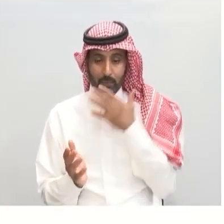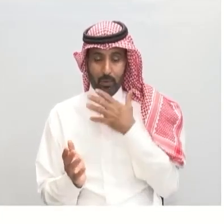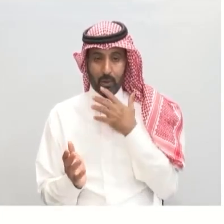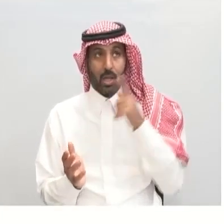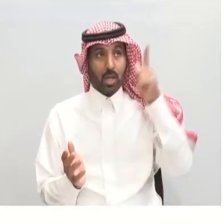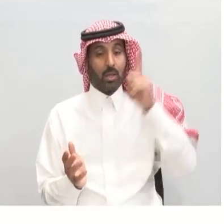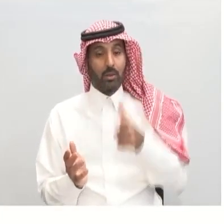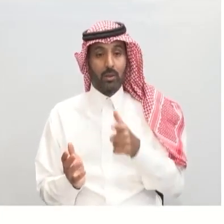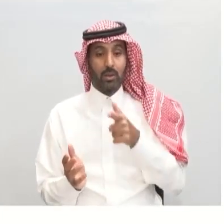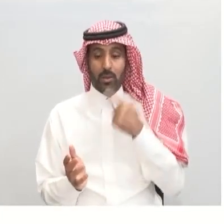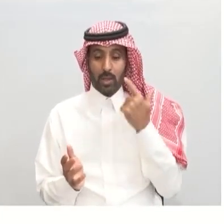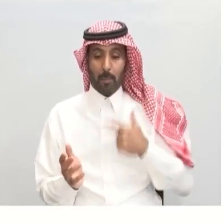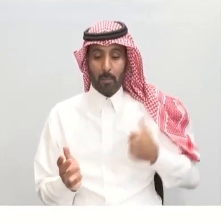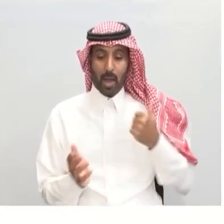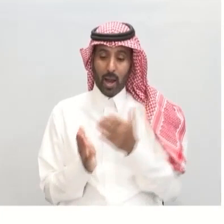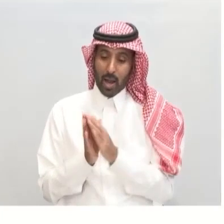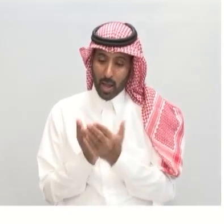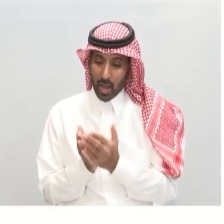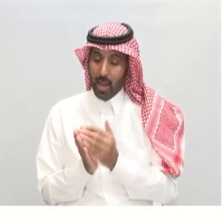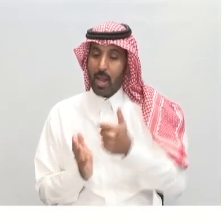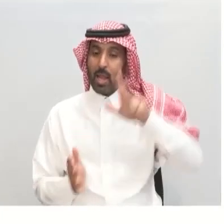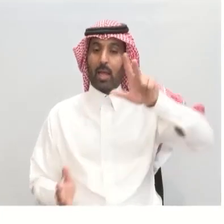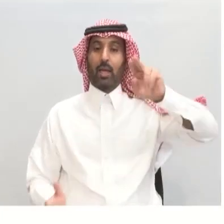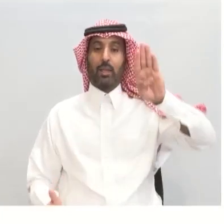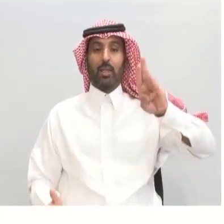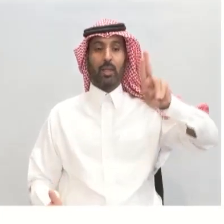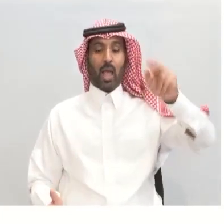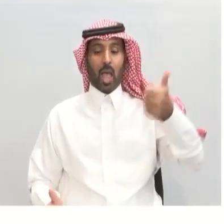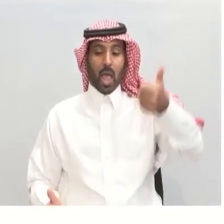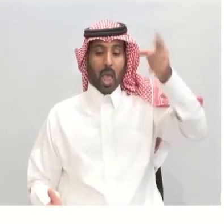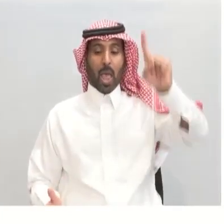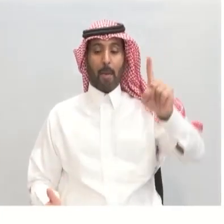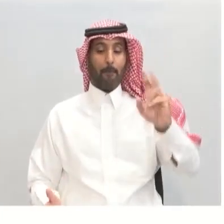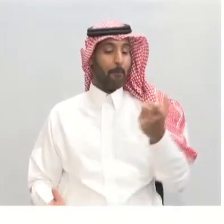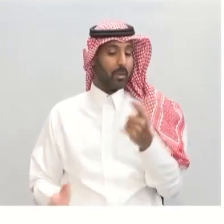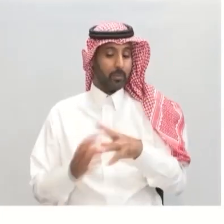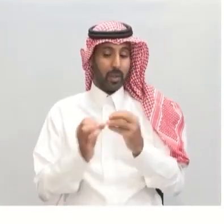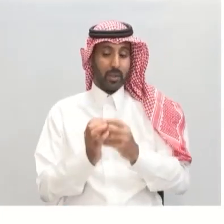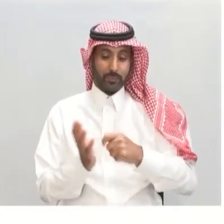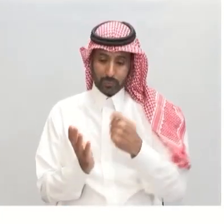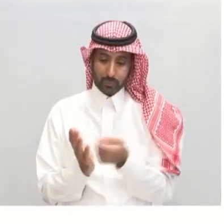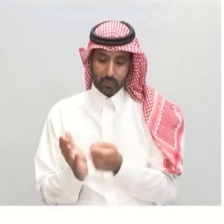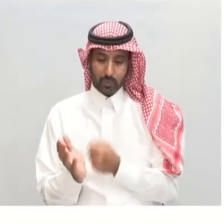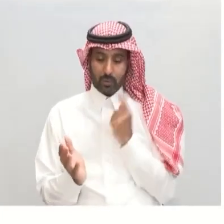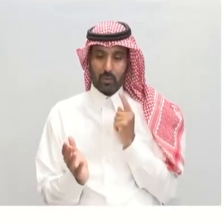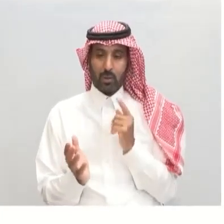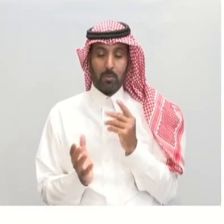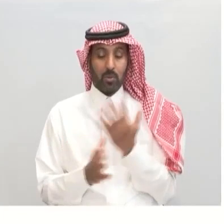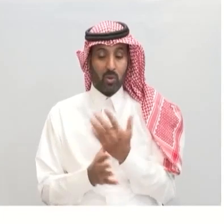سماه الكتاب وهذا يقتضي ان يكون مكتوبا اذا لما يعتري بني ادم من النسيان